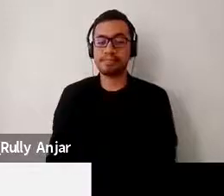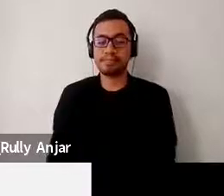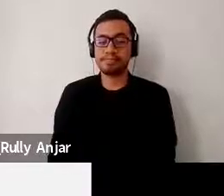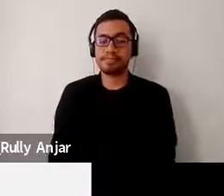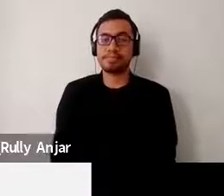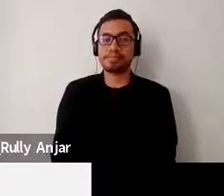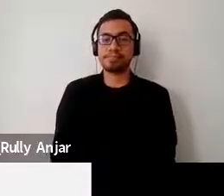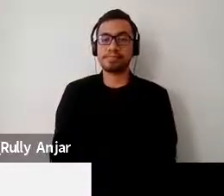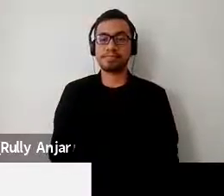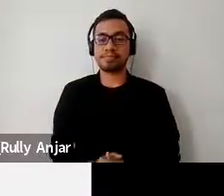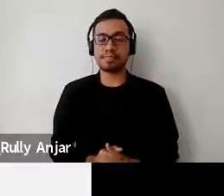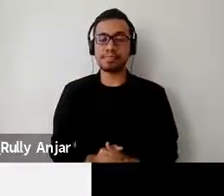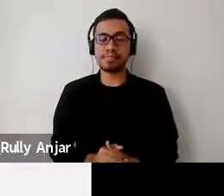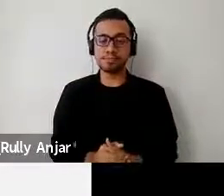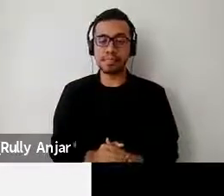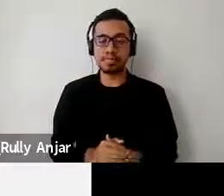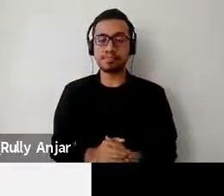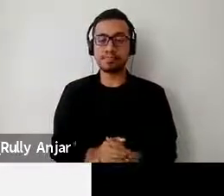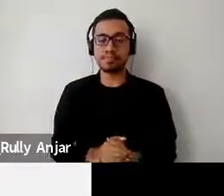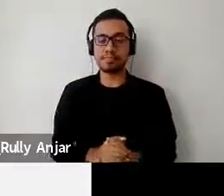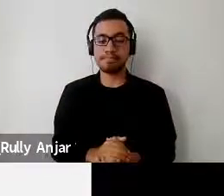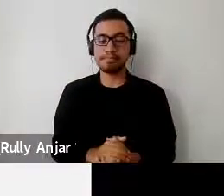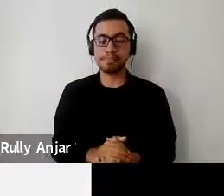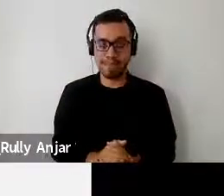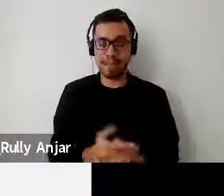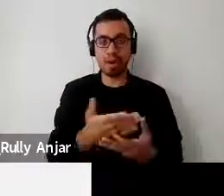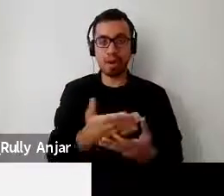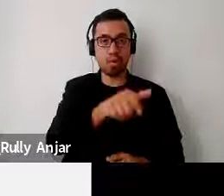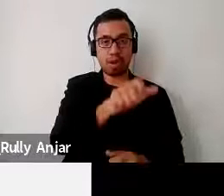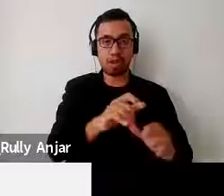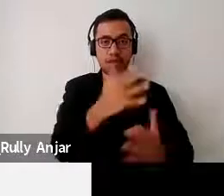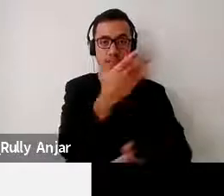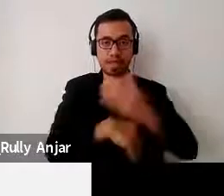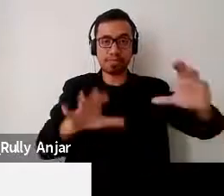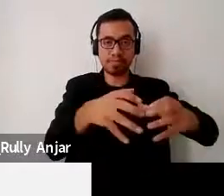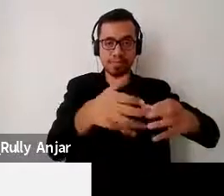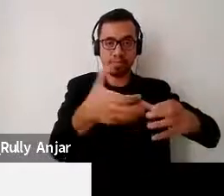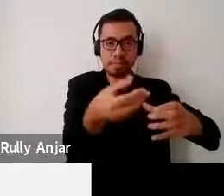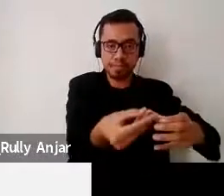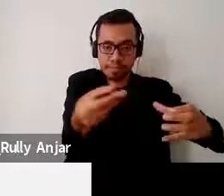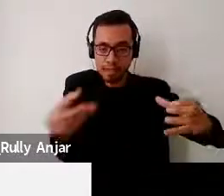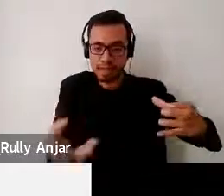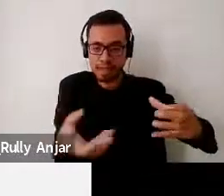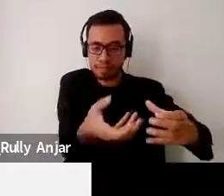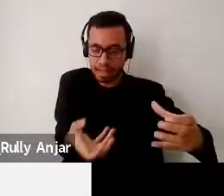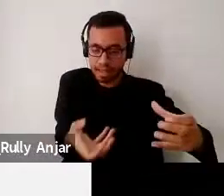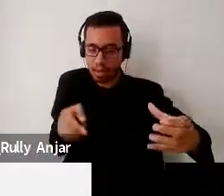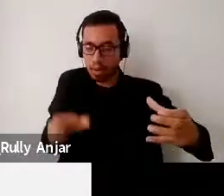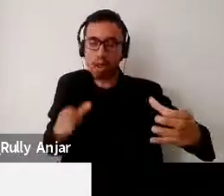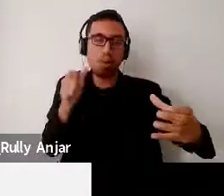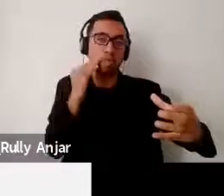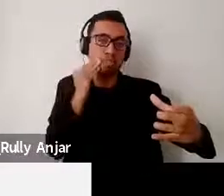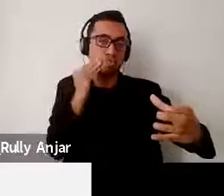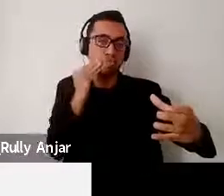Nah, kalau kita breakdown menjadi kelompok usia, dari prevalensi sebenarnya memang untuk penyandang disabilitas ini lebih